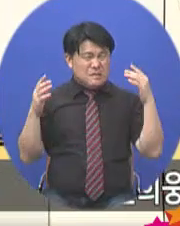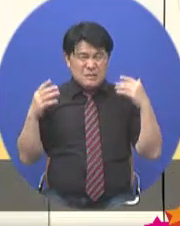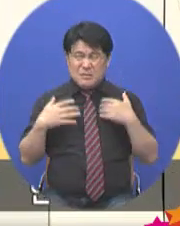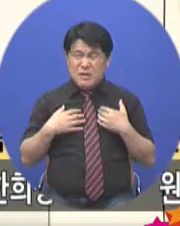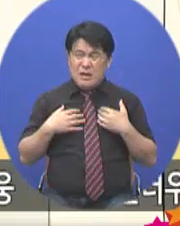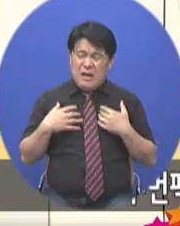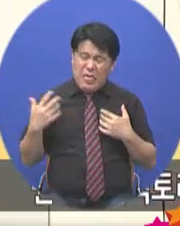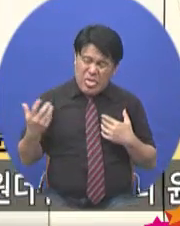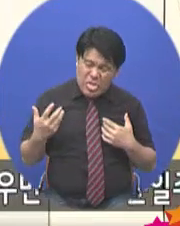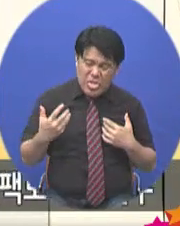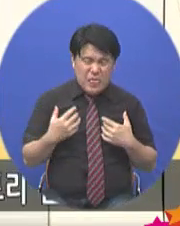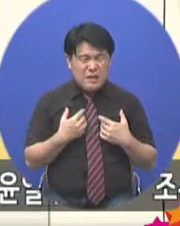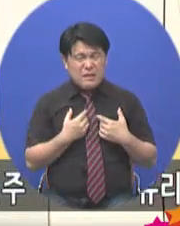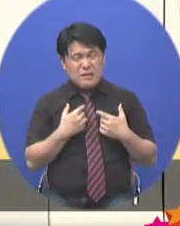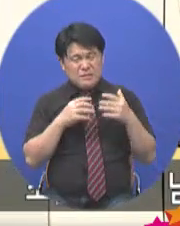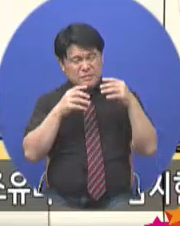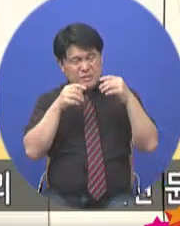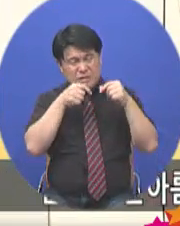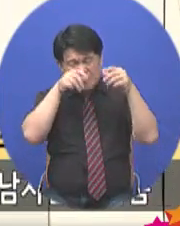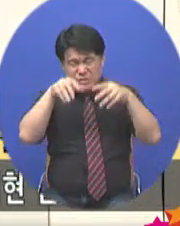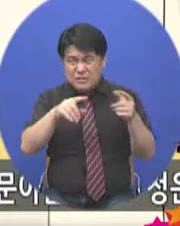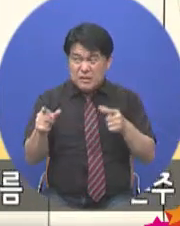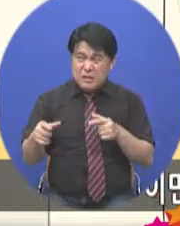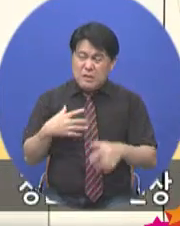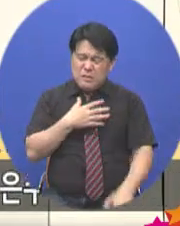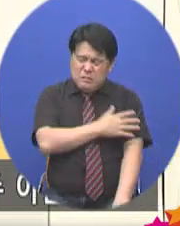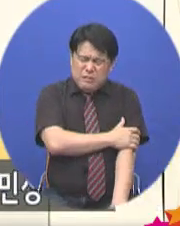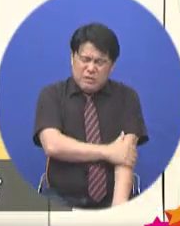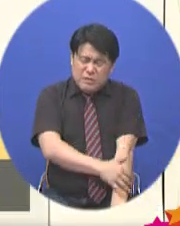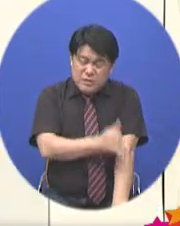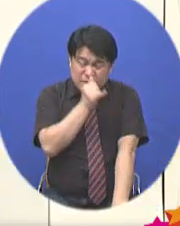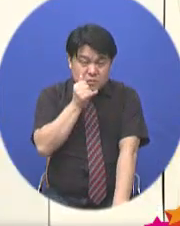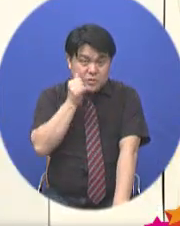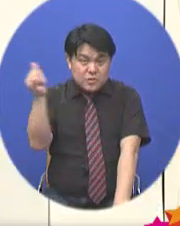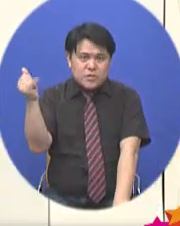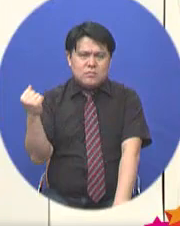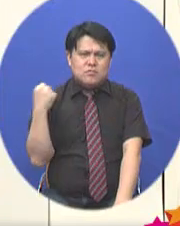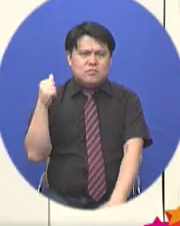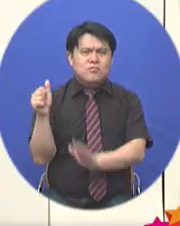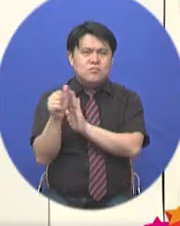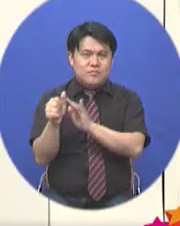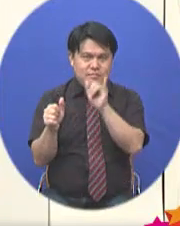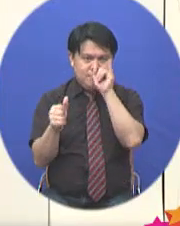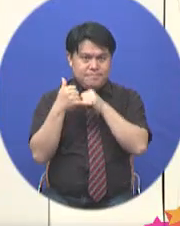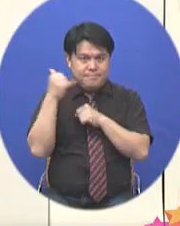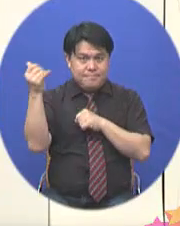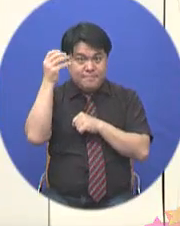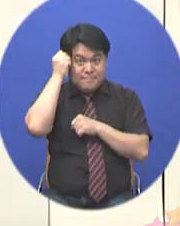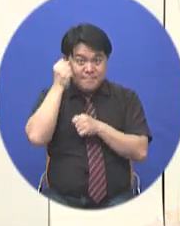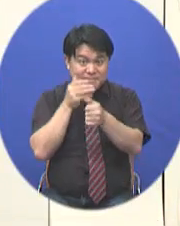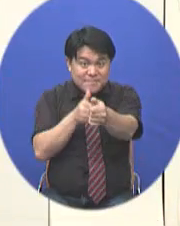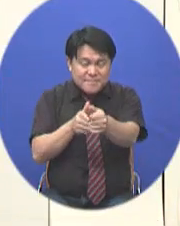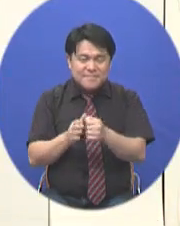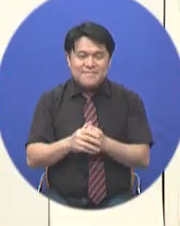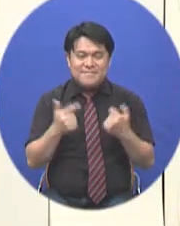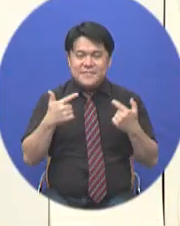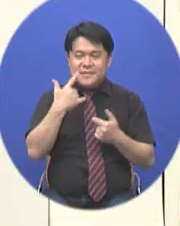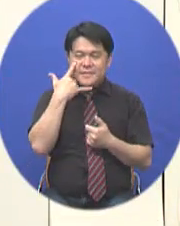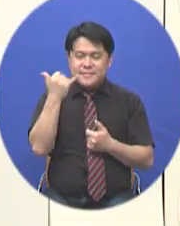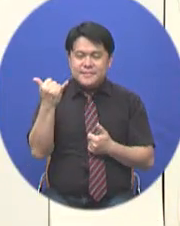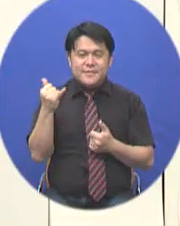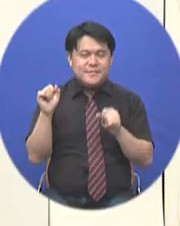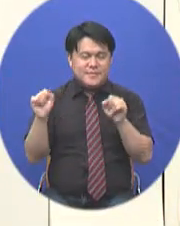어르신들 팔다리 아프다 그랬죠? 전화 한 통화가 또 힘을 북돋아 줍니다. 네. 전화 드리는 거 잊지 마시고요. 항상